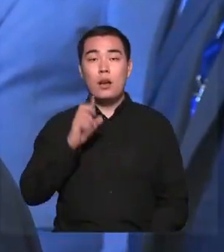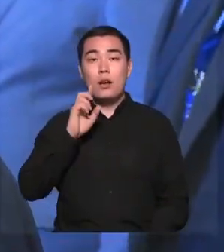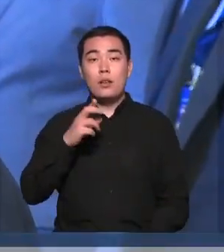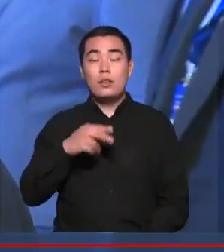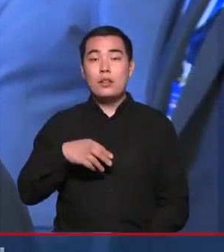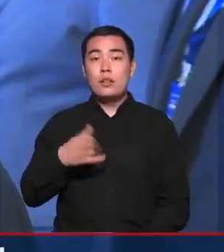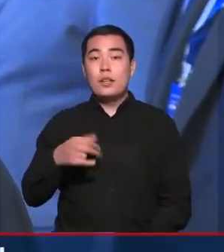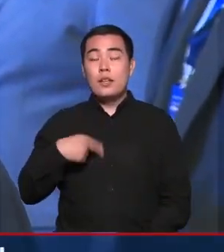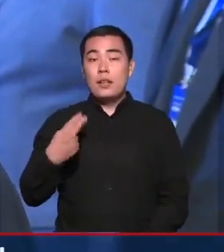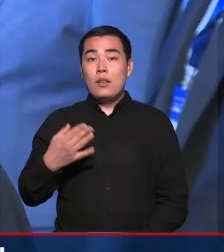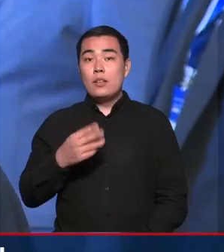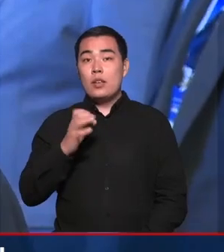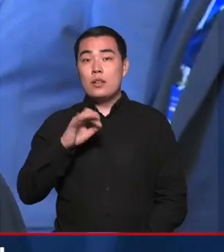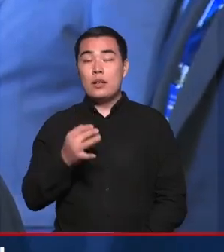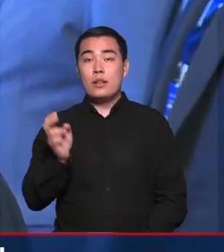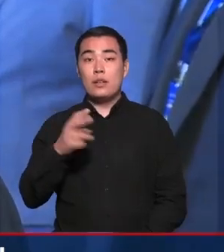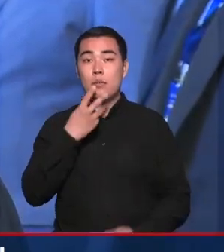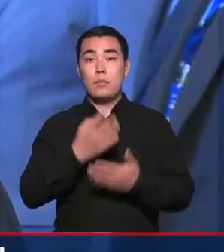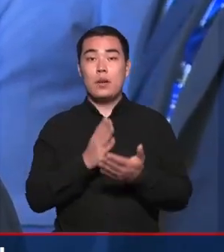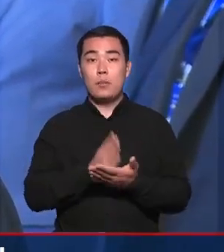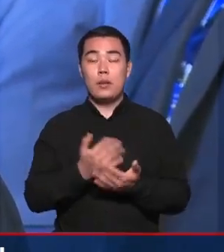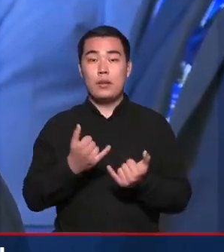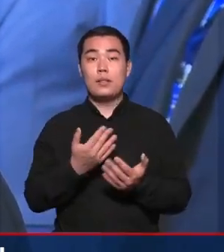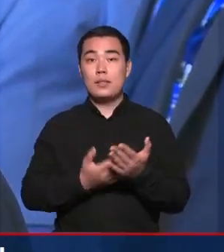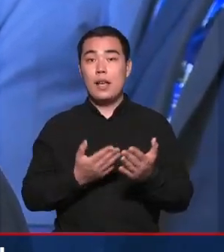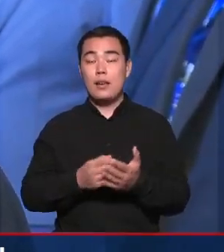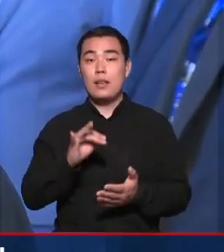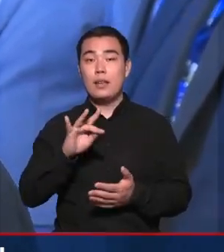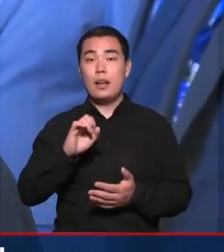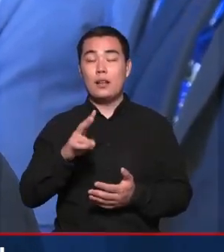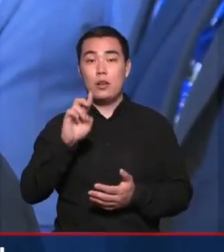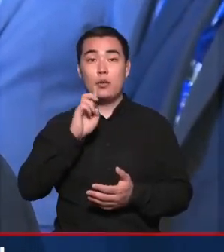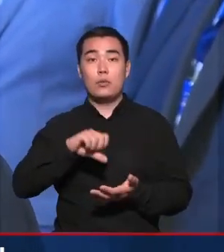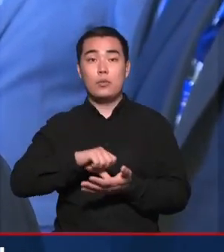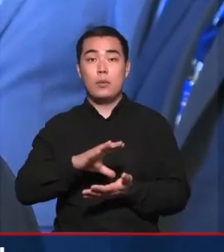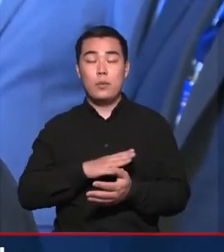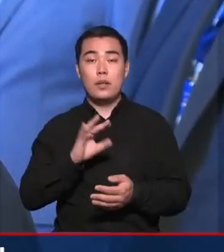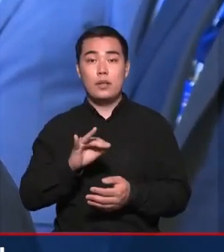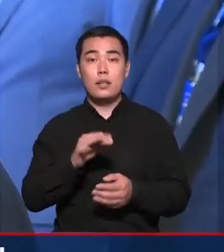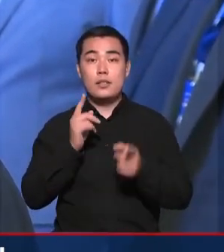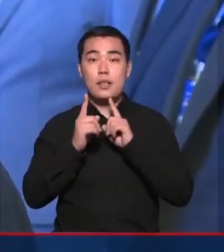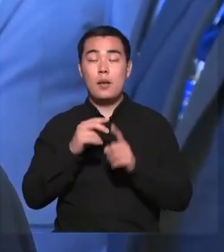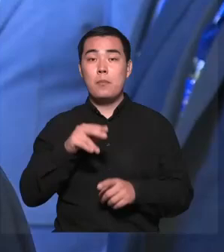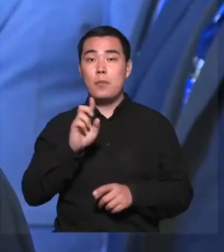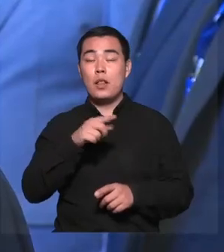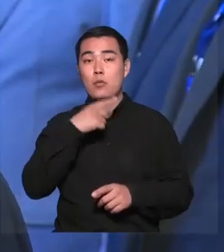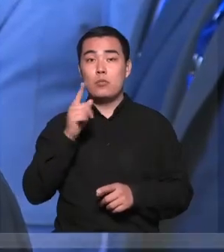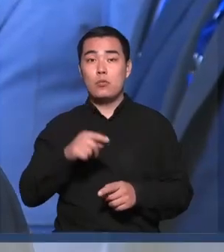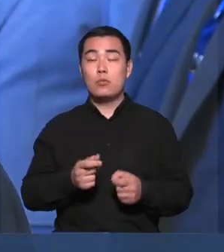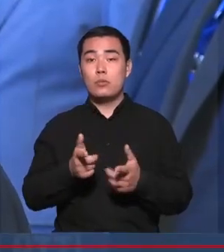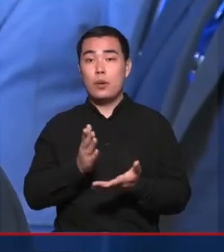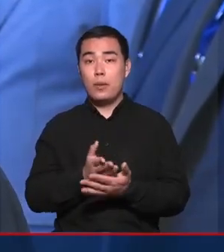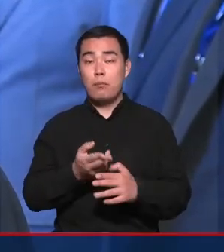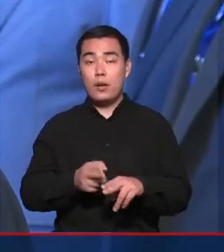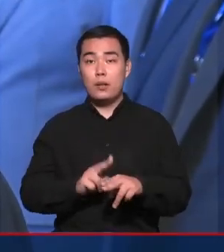Шанхай ынтымақтастық ұйымы кеңейіп жатыр. Бүгін іскерлік кеңеске алғаш рет Иран елінің өкілдері қатысты. Сондай ақ қауымдастыққа Беларусь елі қосылмақ.